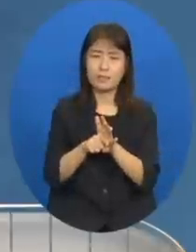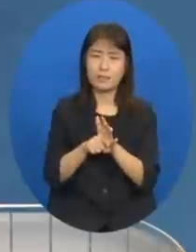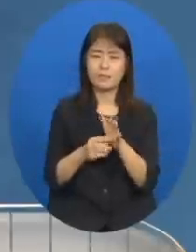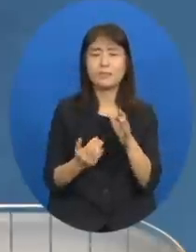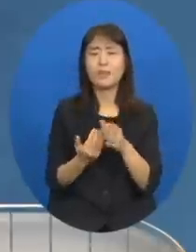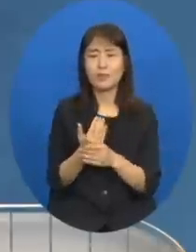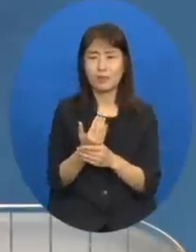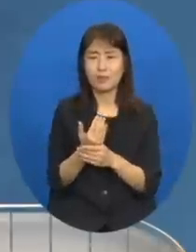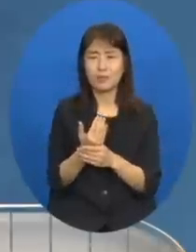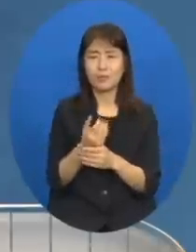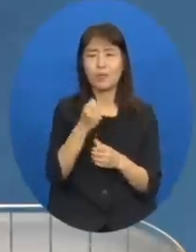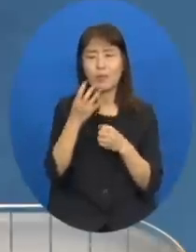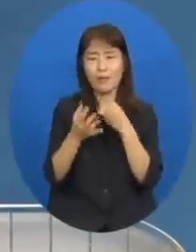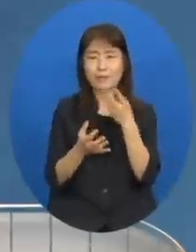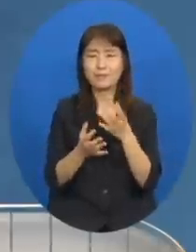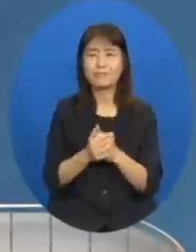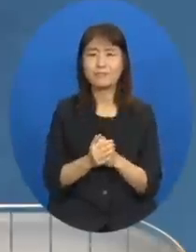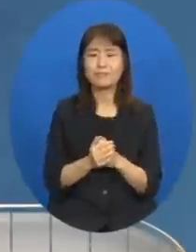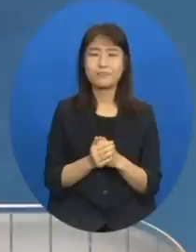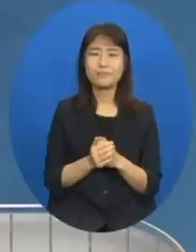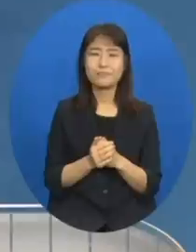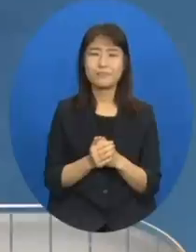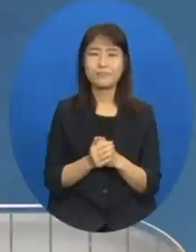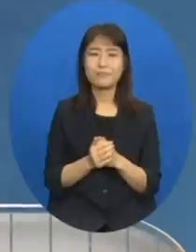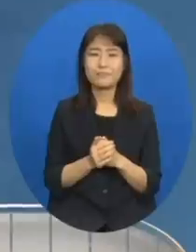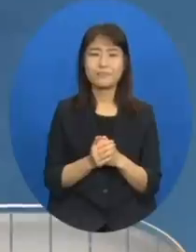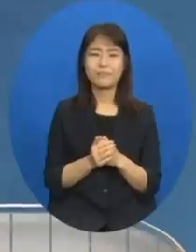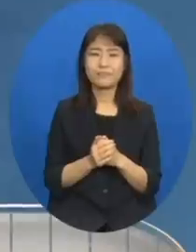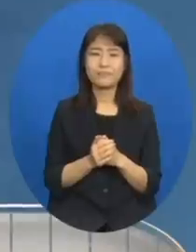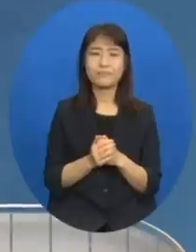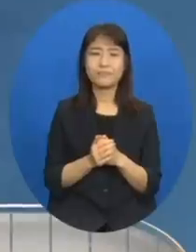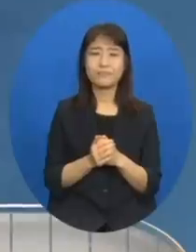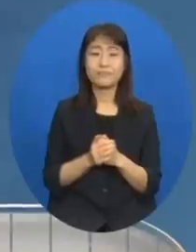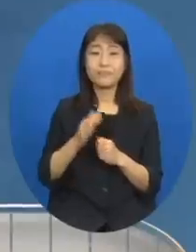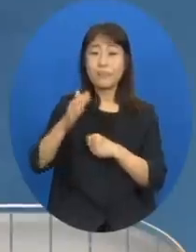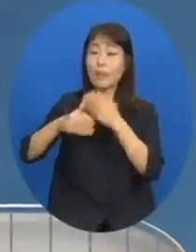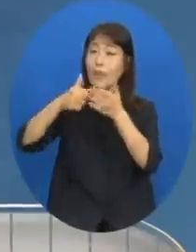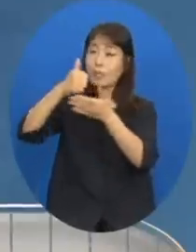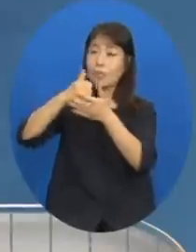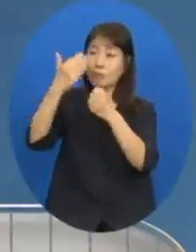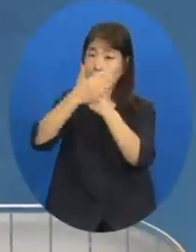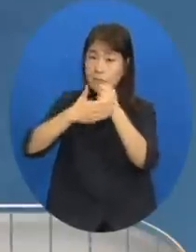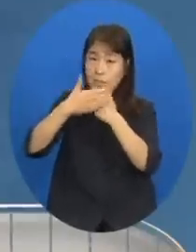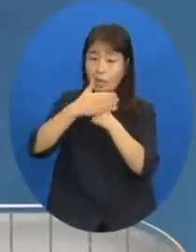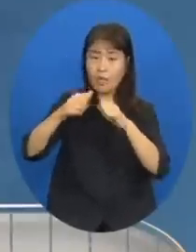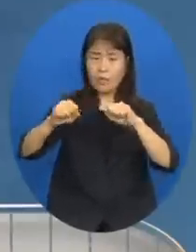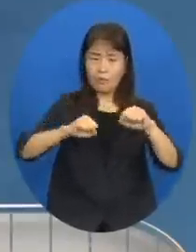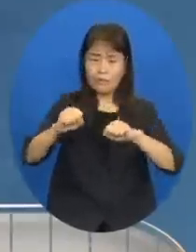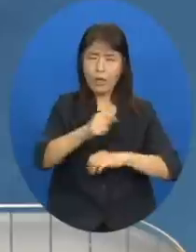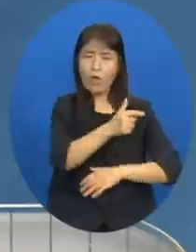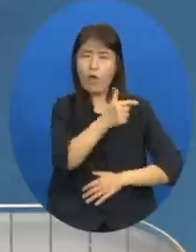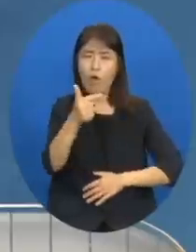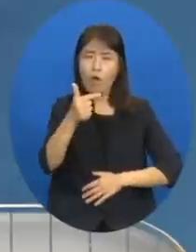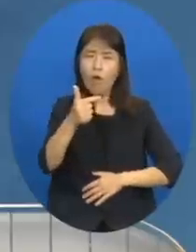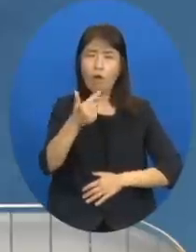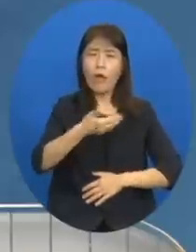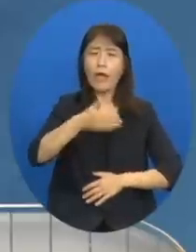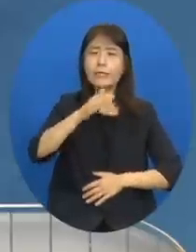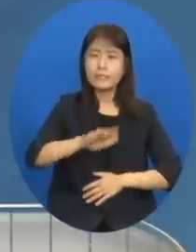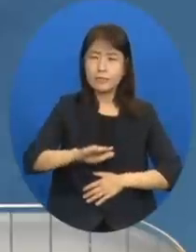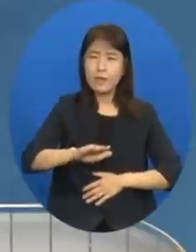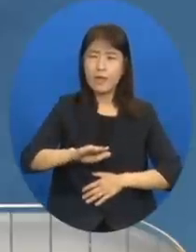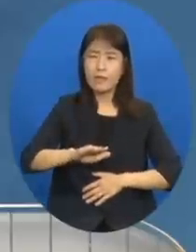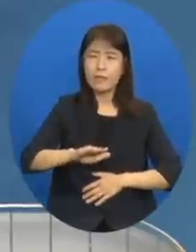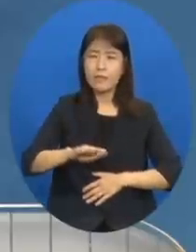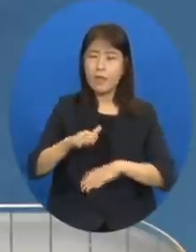그런 말씀을 하셨습니다 하나님의 은혜의 역사가 참 크면서도 여전히 아직도